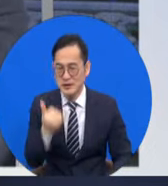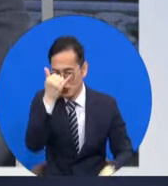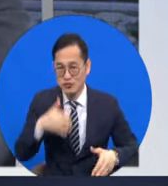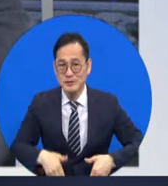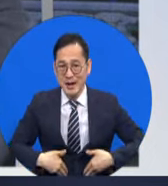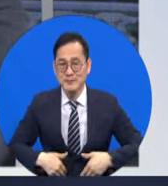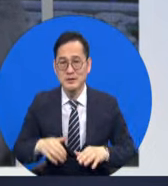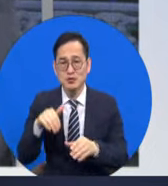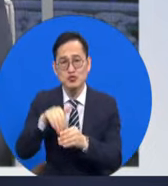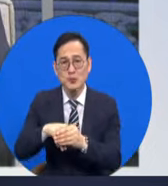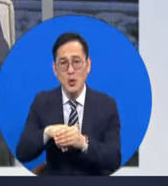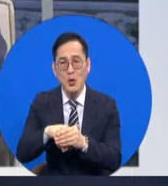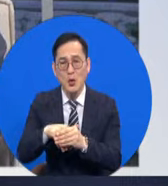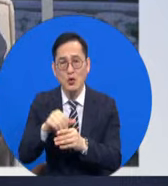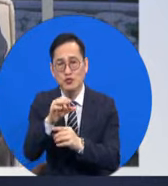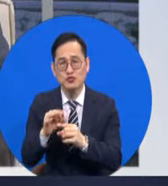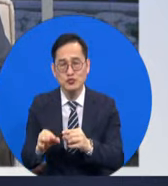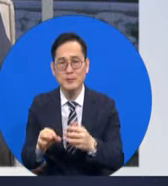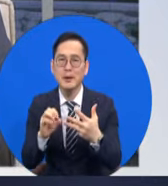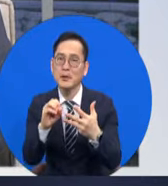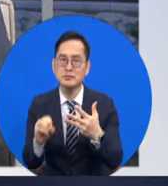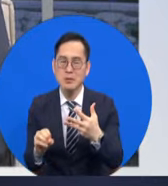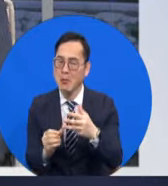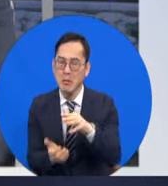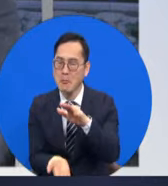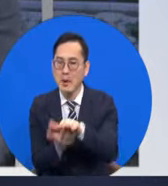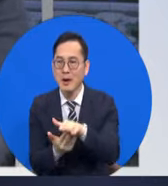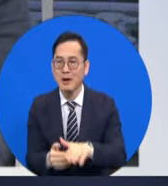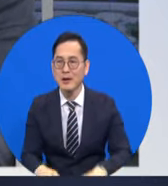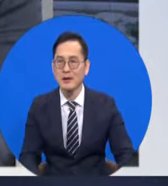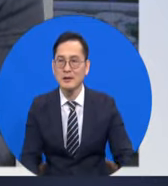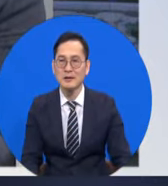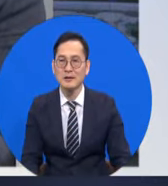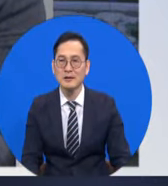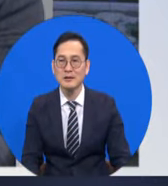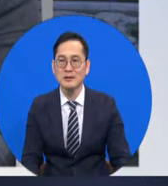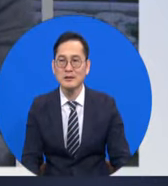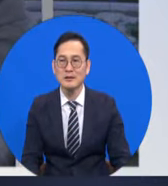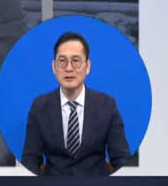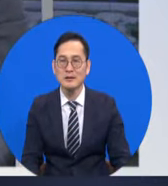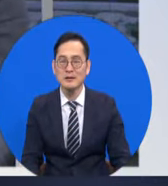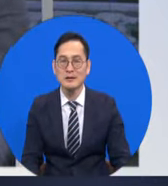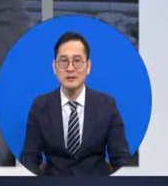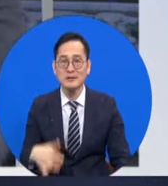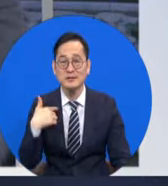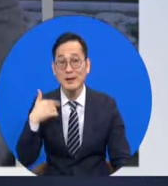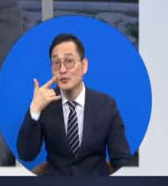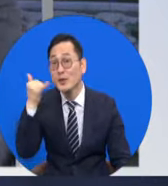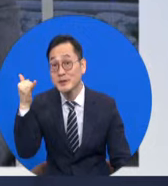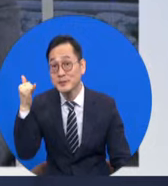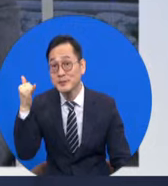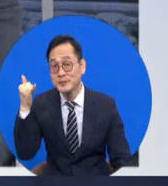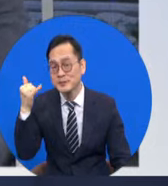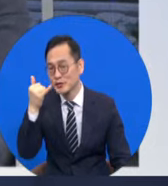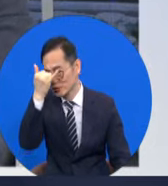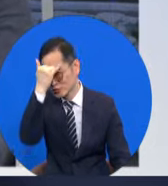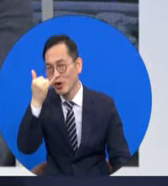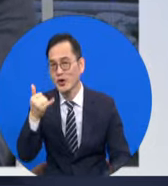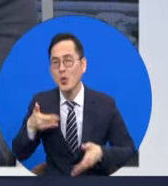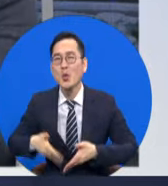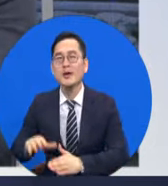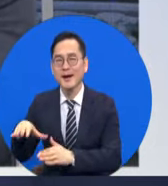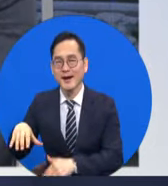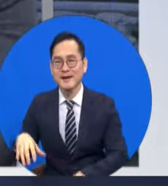역시 끝까지 보고 있다가 충청도 유권자들은 왜냐하면 이제 저희 어머니 아버지도 다 충청도셔서 끝까지 보고 있다가 본투표